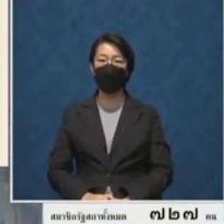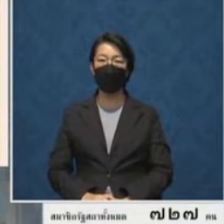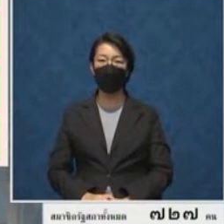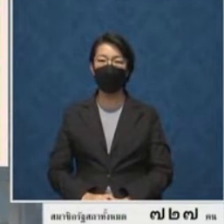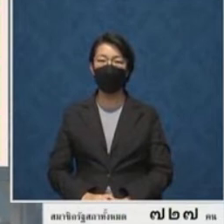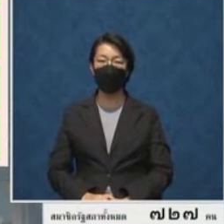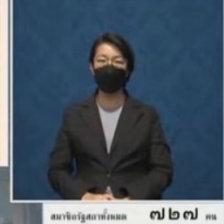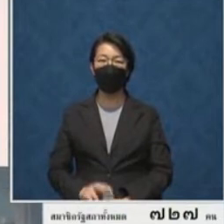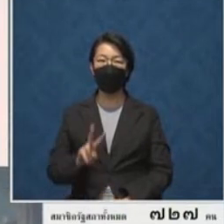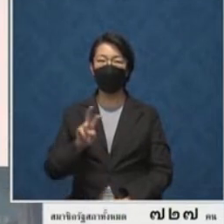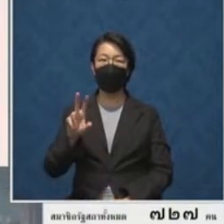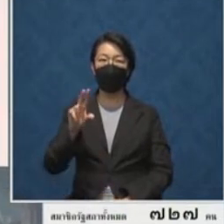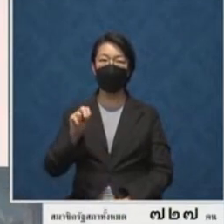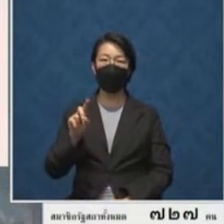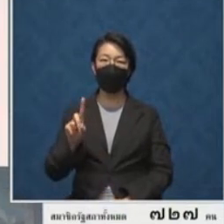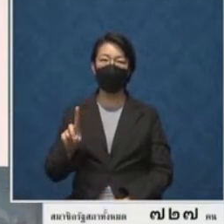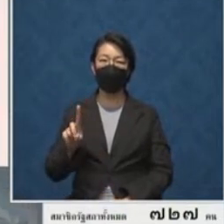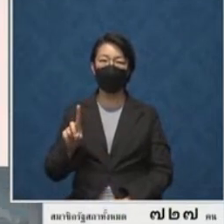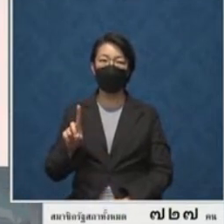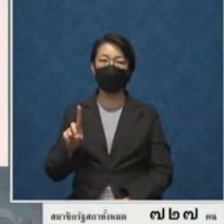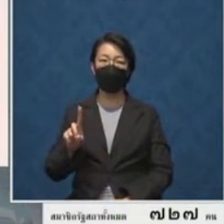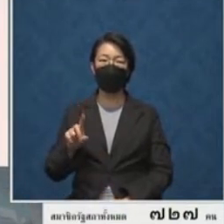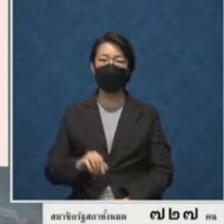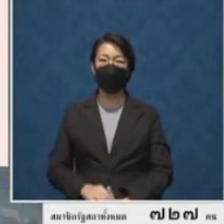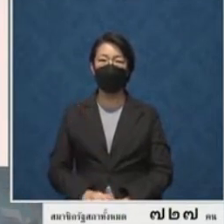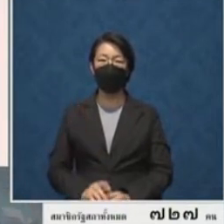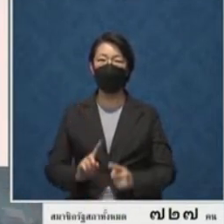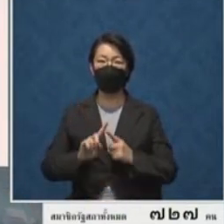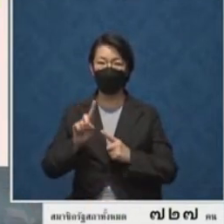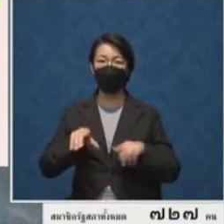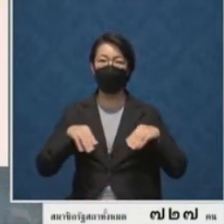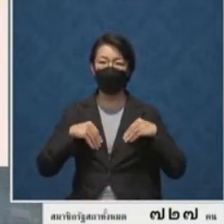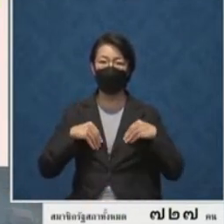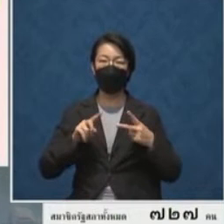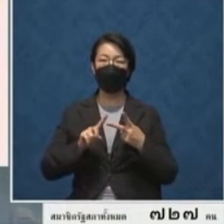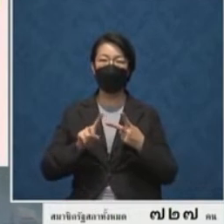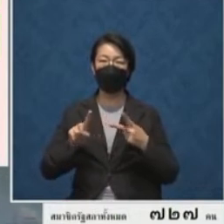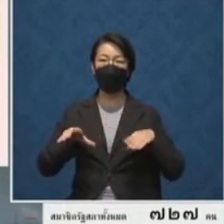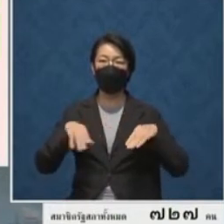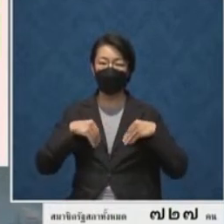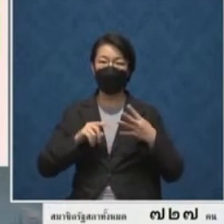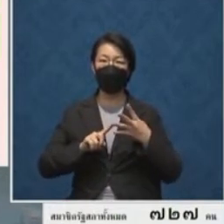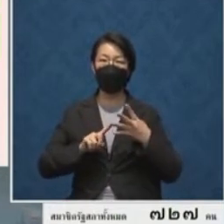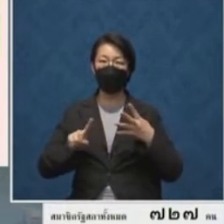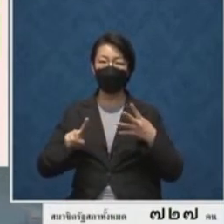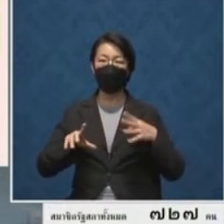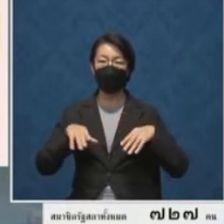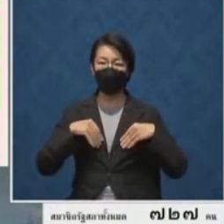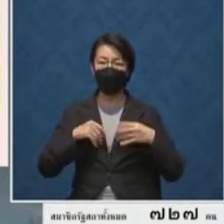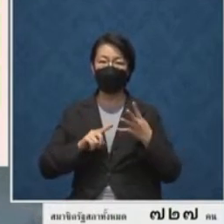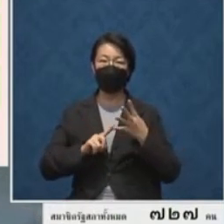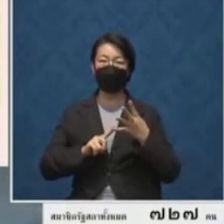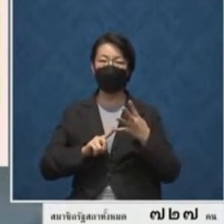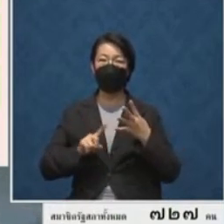231นายธีระไตรสรณกุล 1รับหลักการ2รับหลักการ3รับหลักการ4รับหลัก